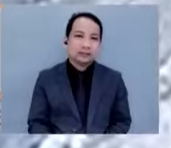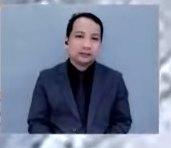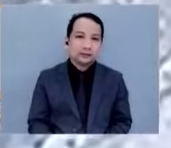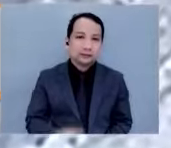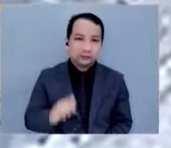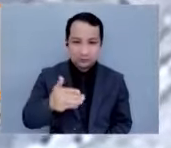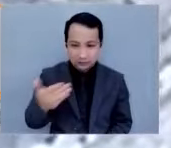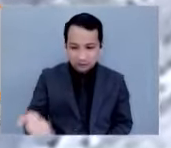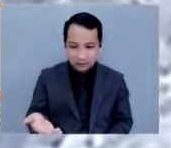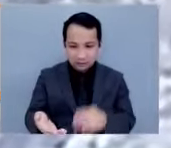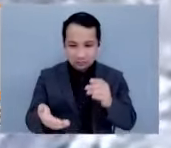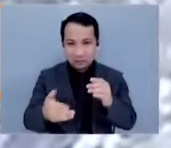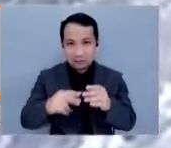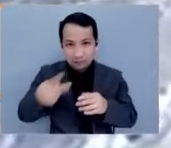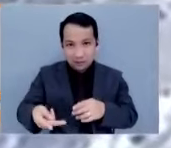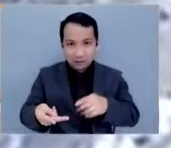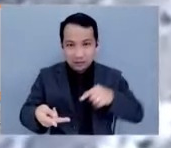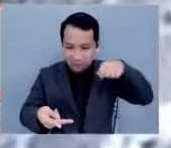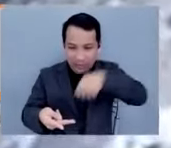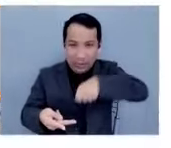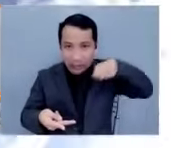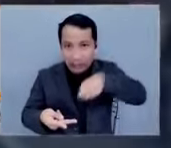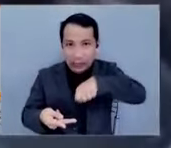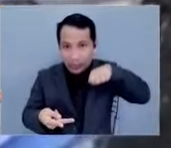ang biktima pero ayaw pa rin siyang tantanan.